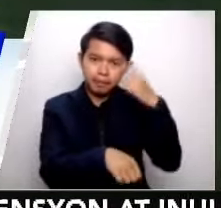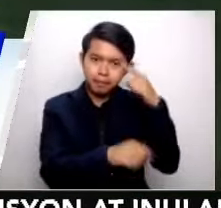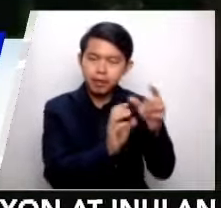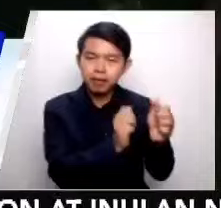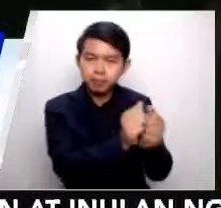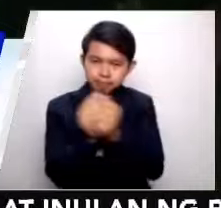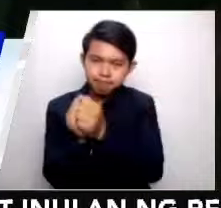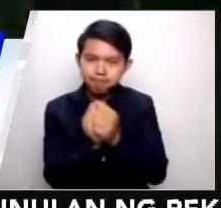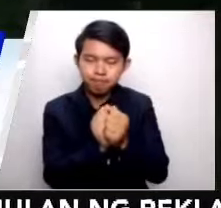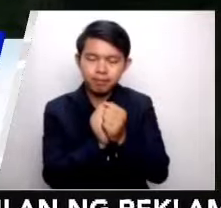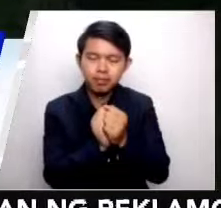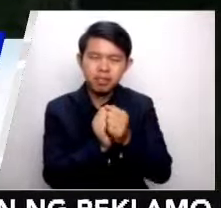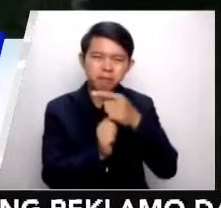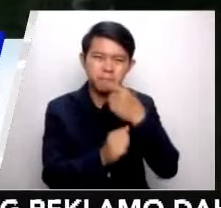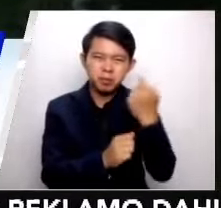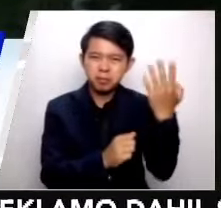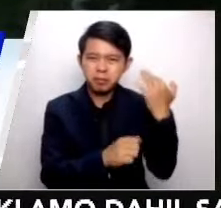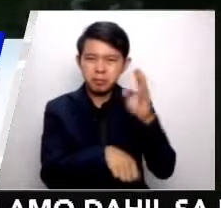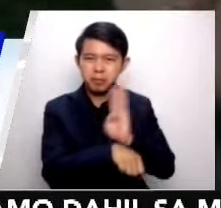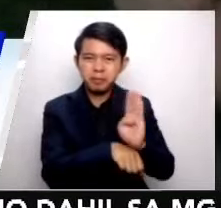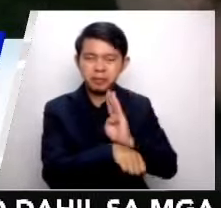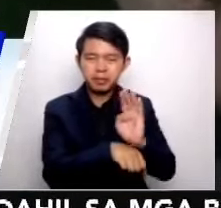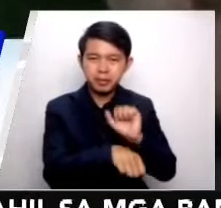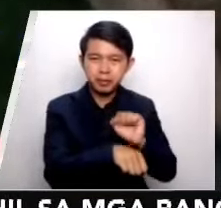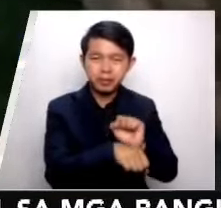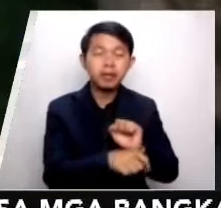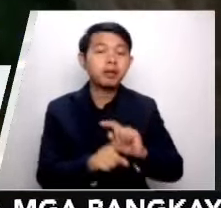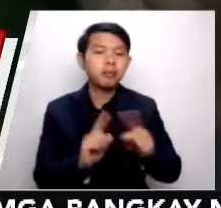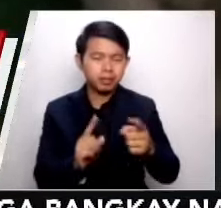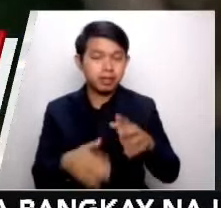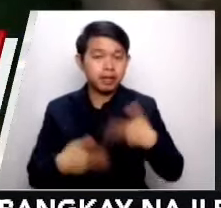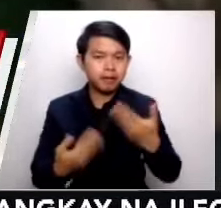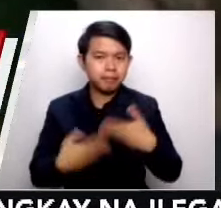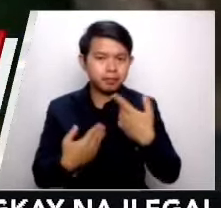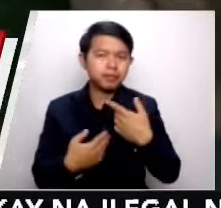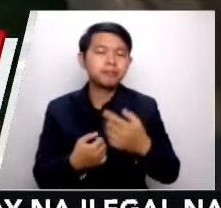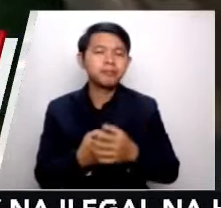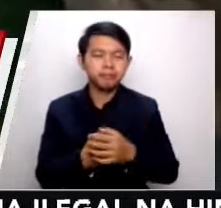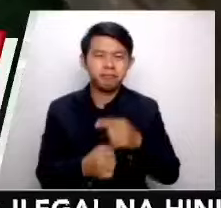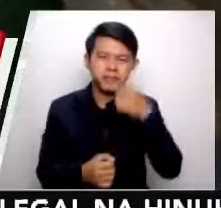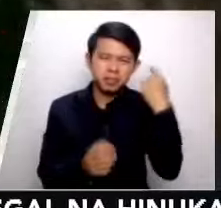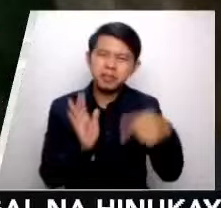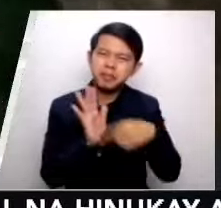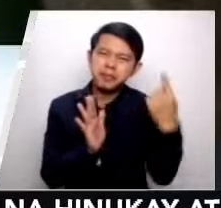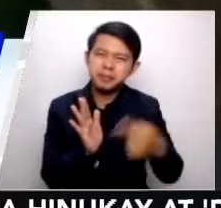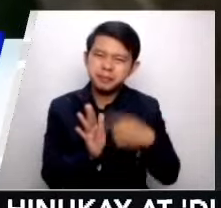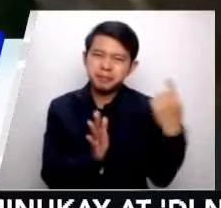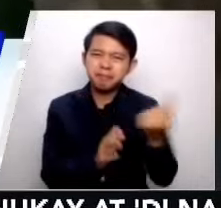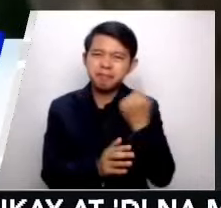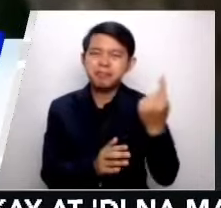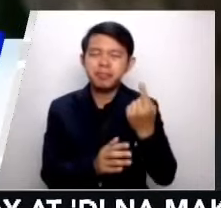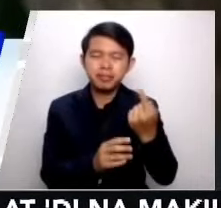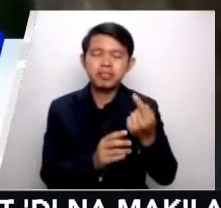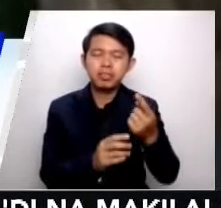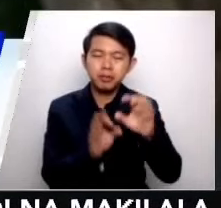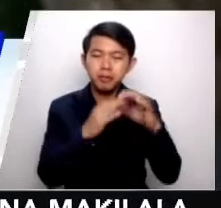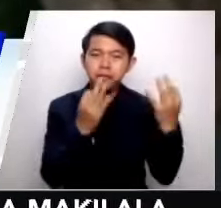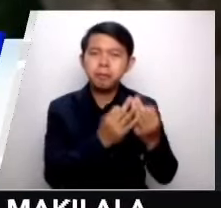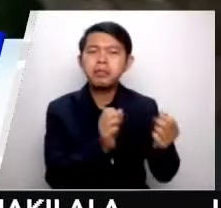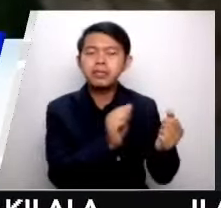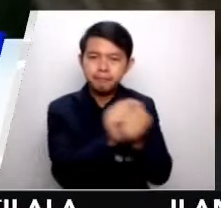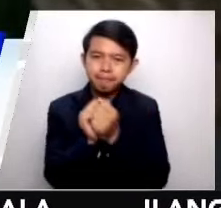trabaho. Saya ba hindi matumbasan ng pera? Simisan lang to, di ba? Parang gathering ng pamilya,